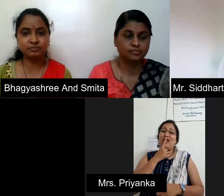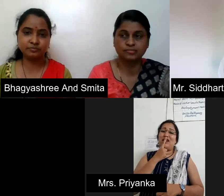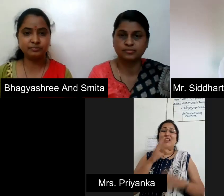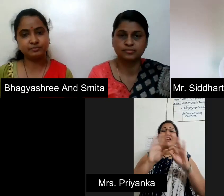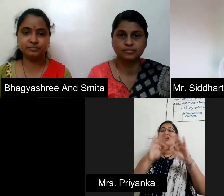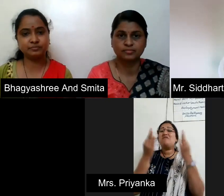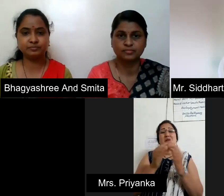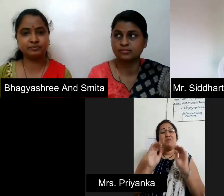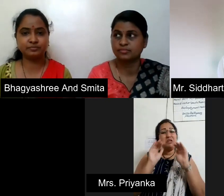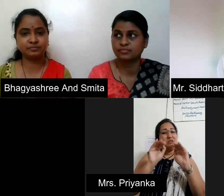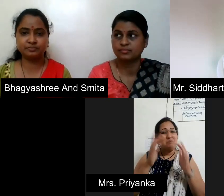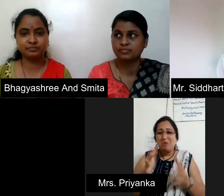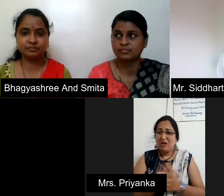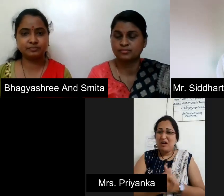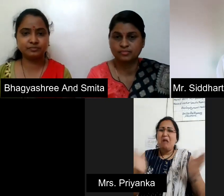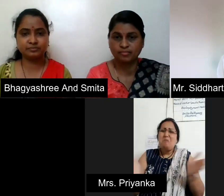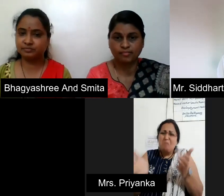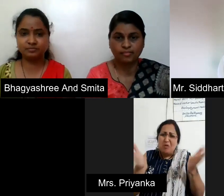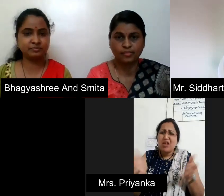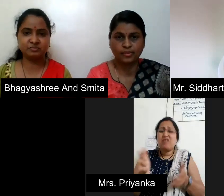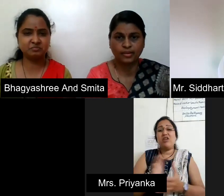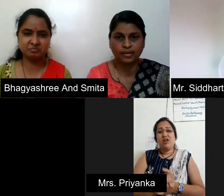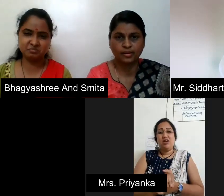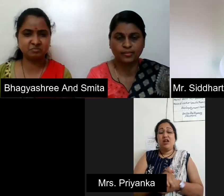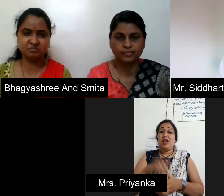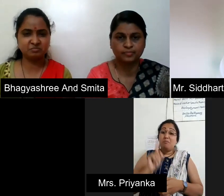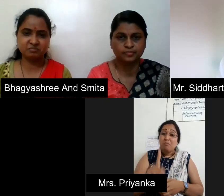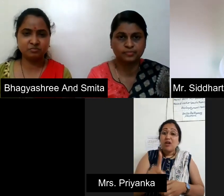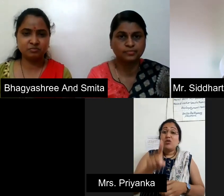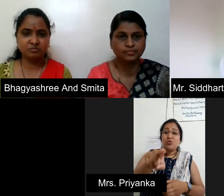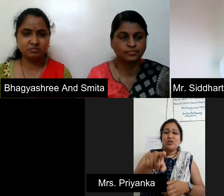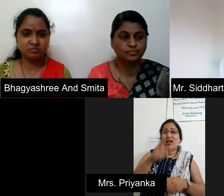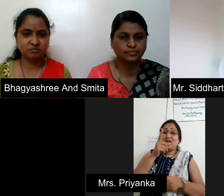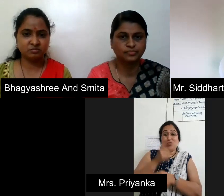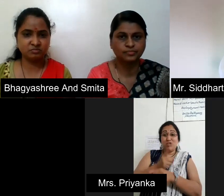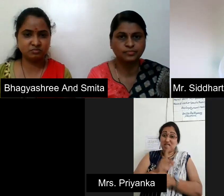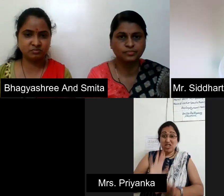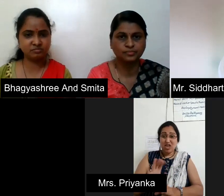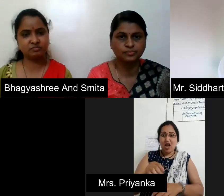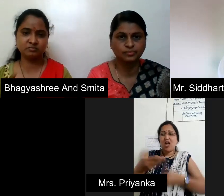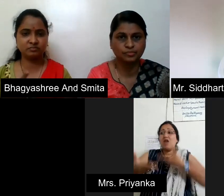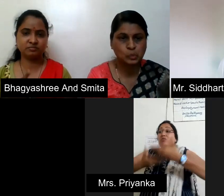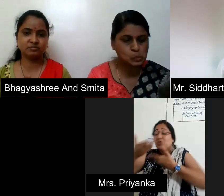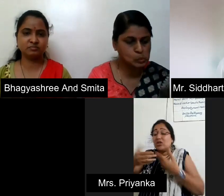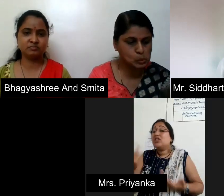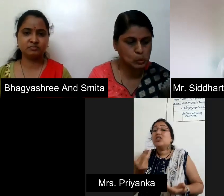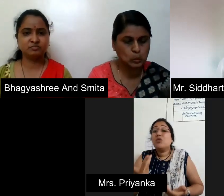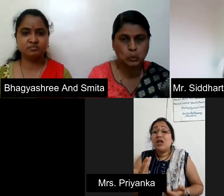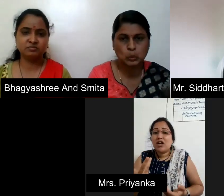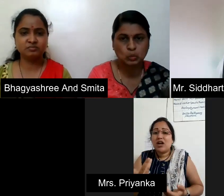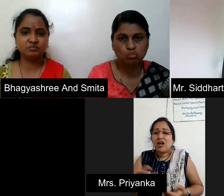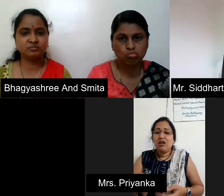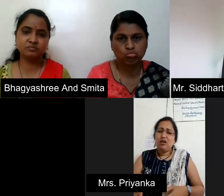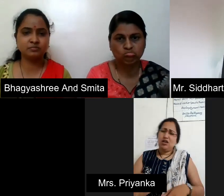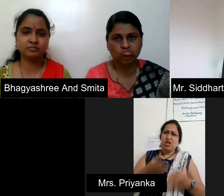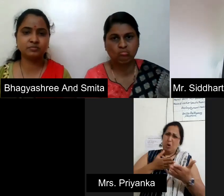जिंदगी आसान नहीं थी, आपकी जिंदगी सरल नहीं थी, लेकिन आपने जीत के दिखा दिया कि अगर हार नहीं मानो